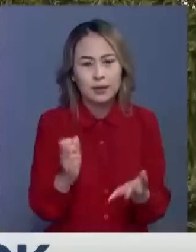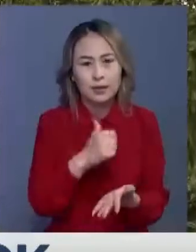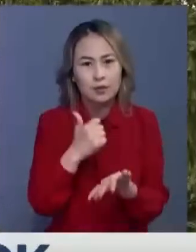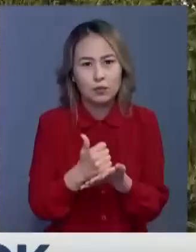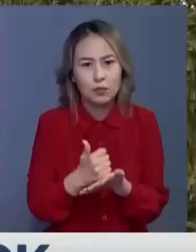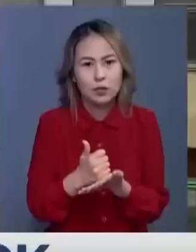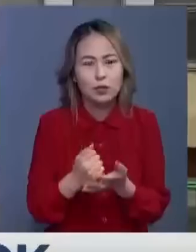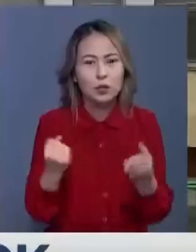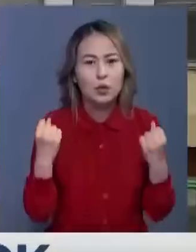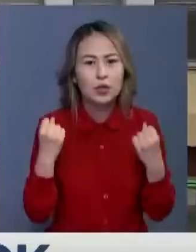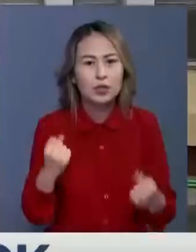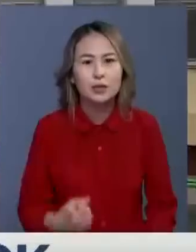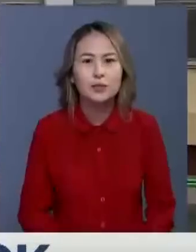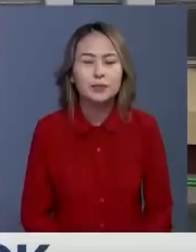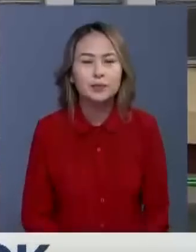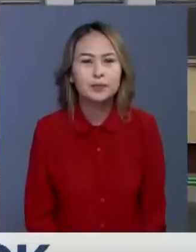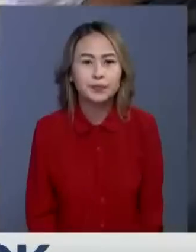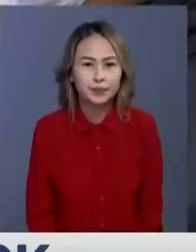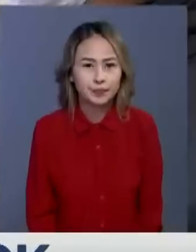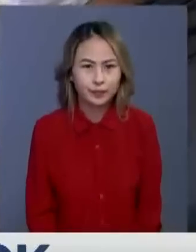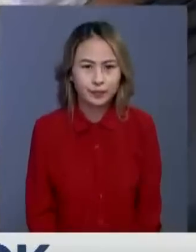бас спортшысы.